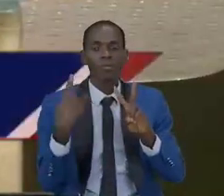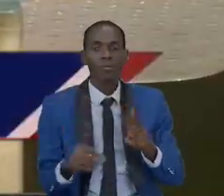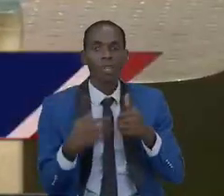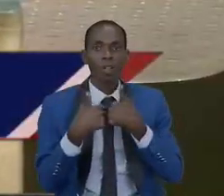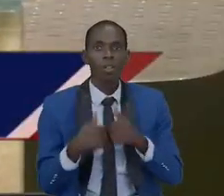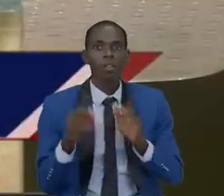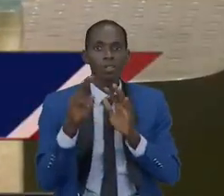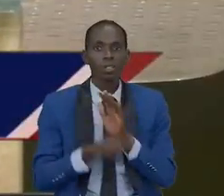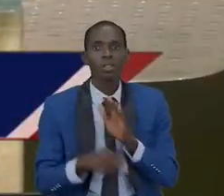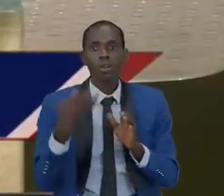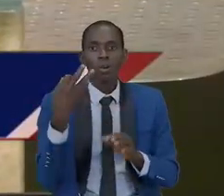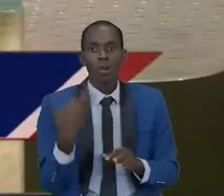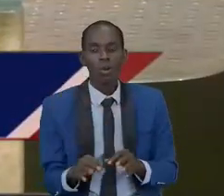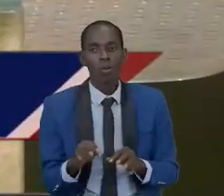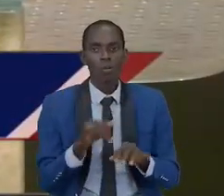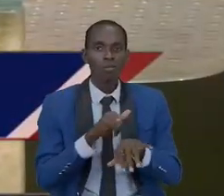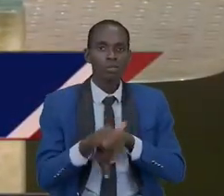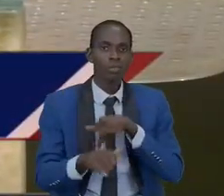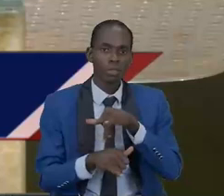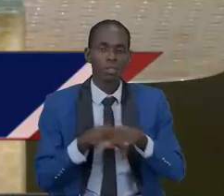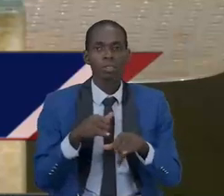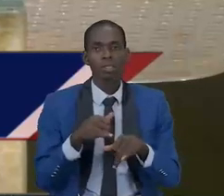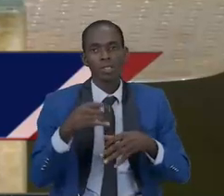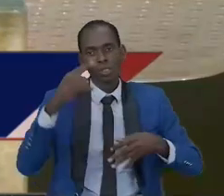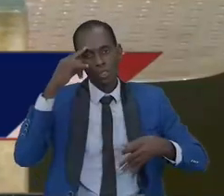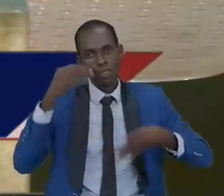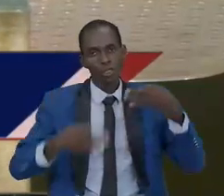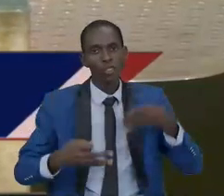point le deuxième point